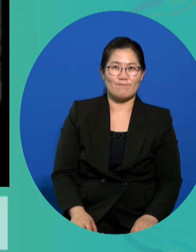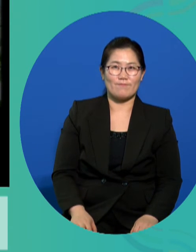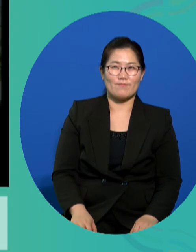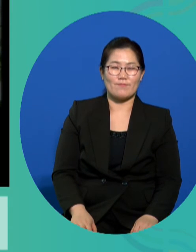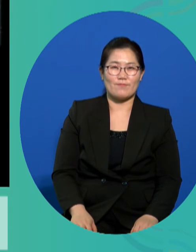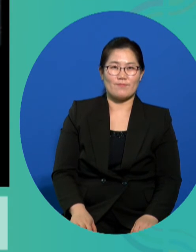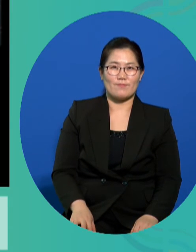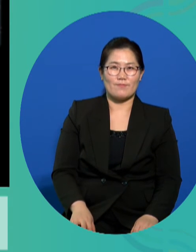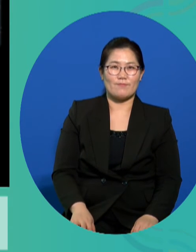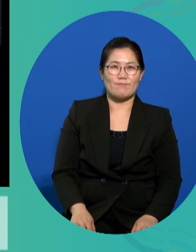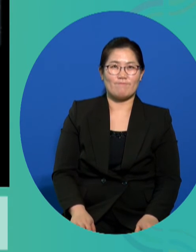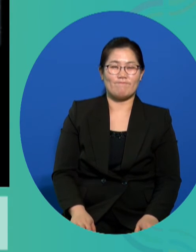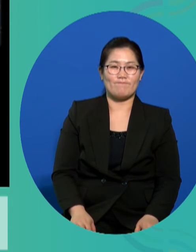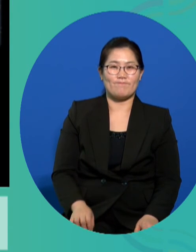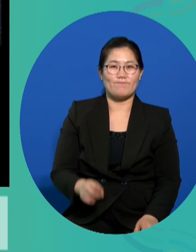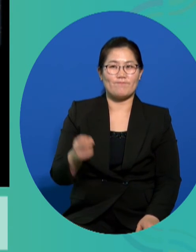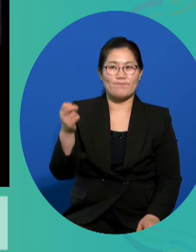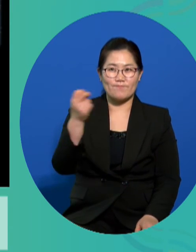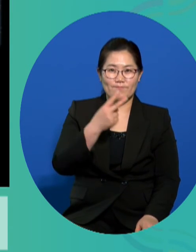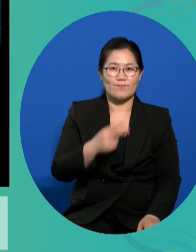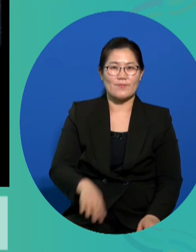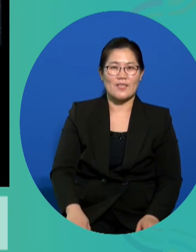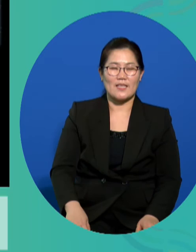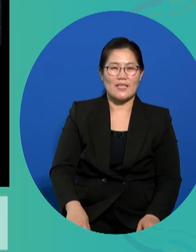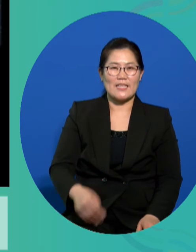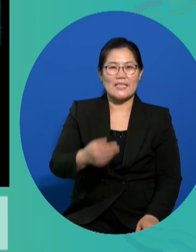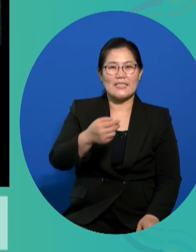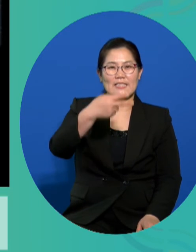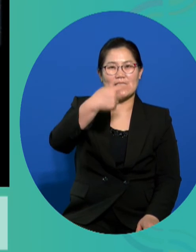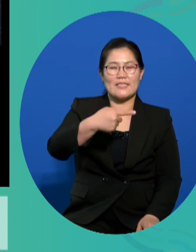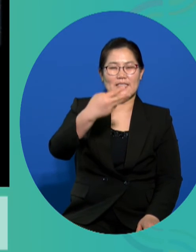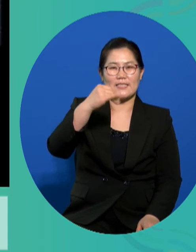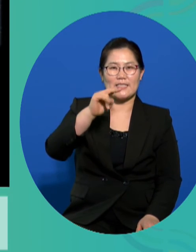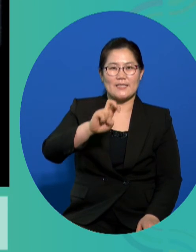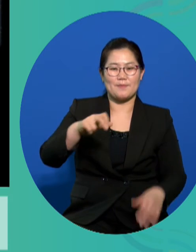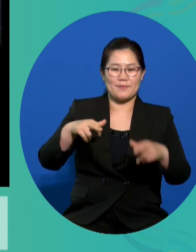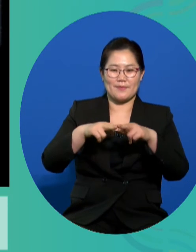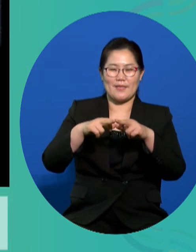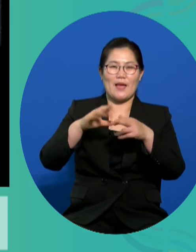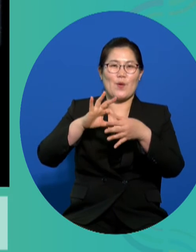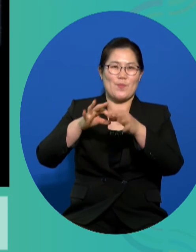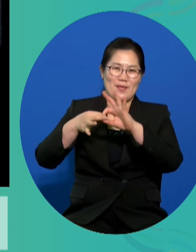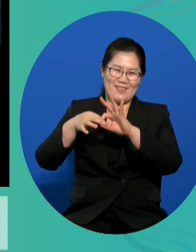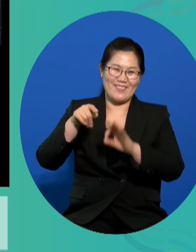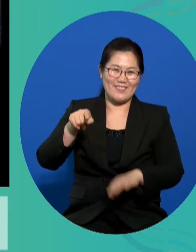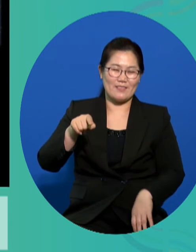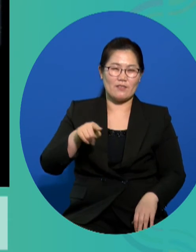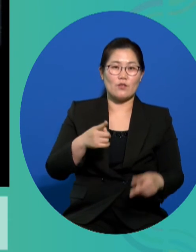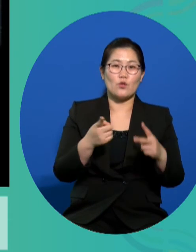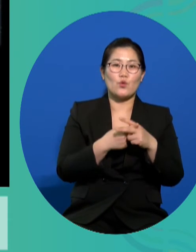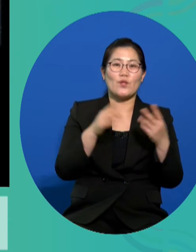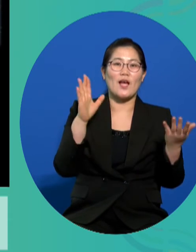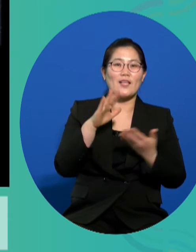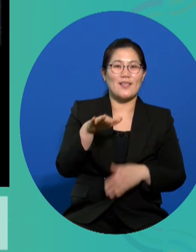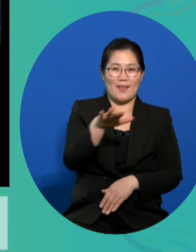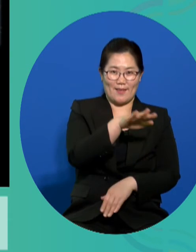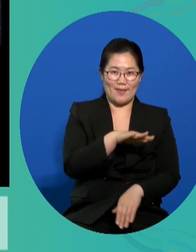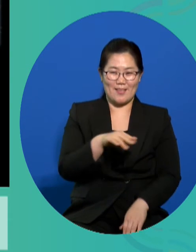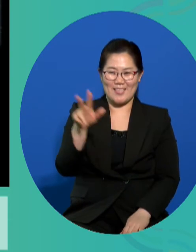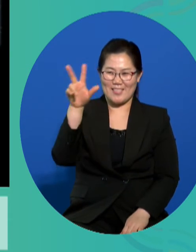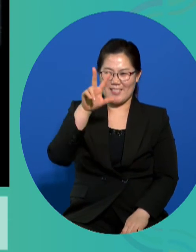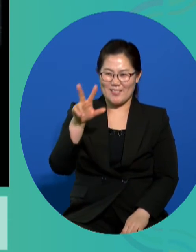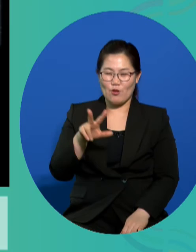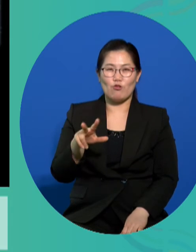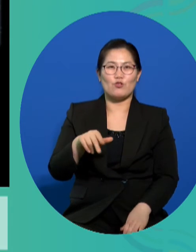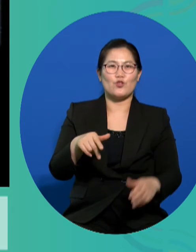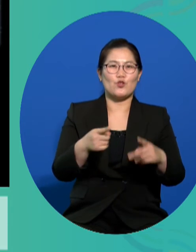수 있는 가치가 있고요. 그 다음에 이제 드림 패럴림픽이 있습니다. 대한장애인체육회에서 사실 초중 학생들을 전국